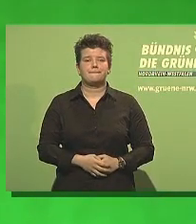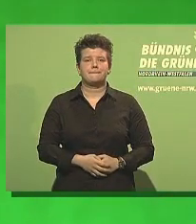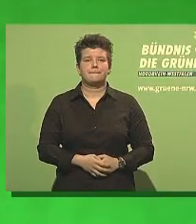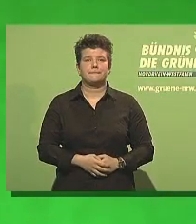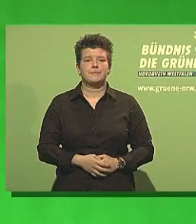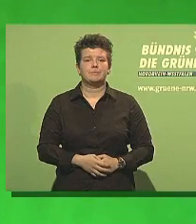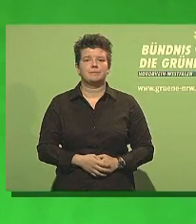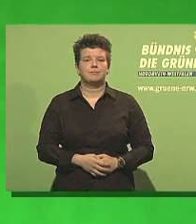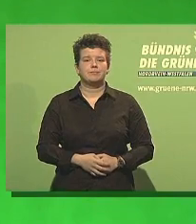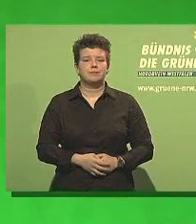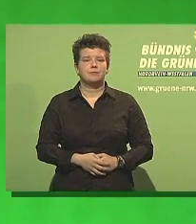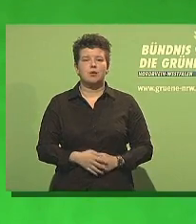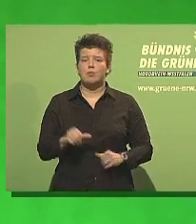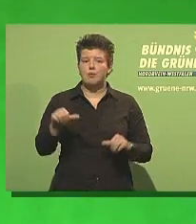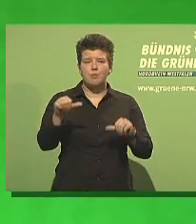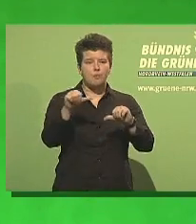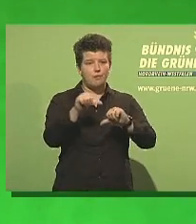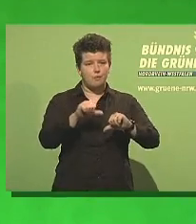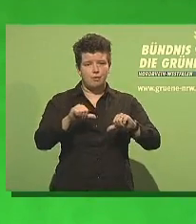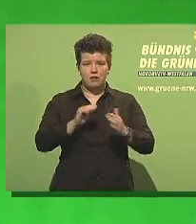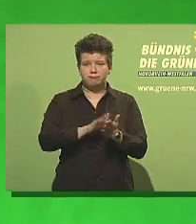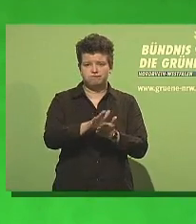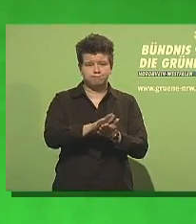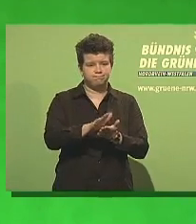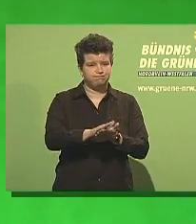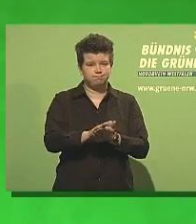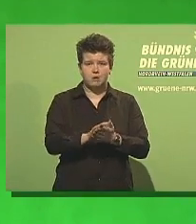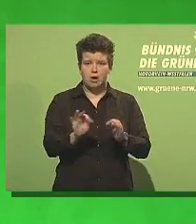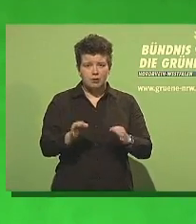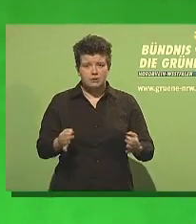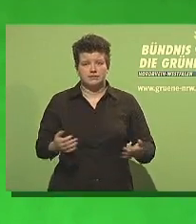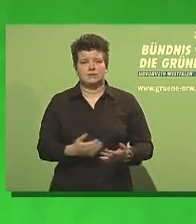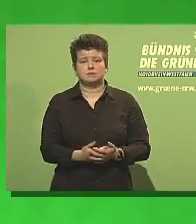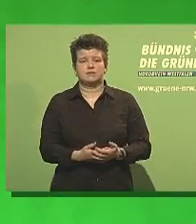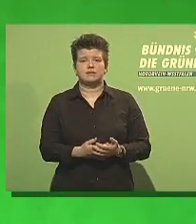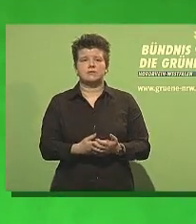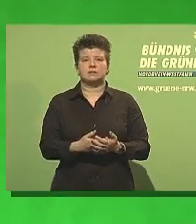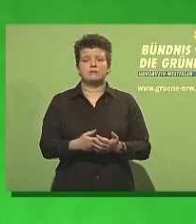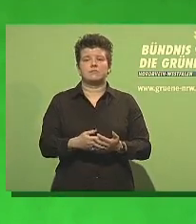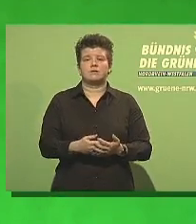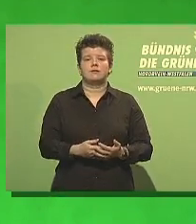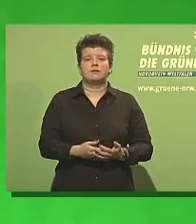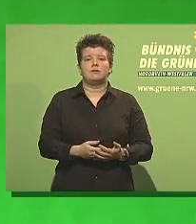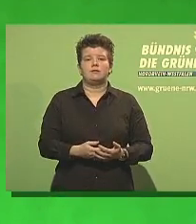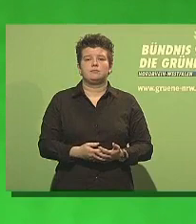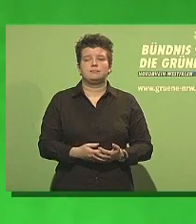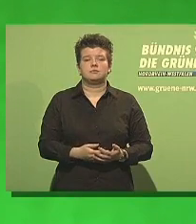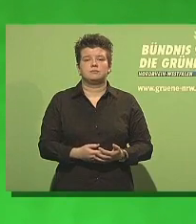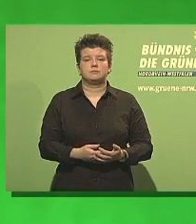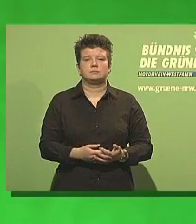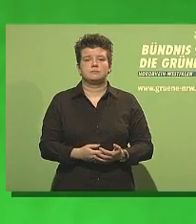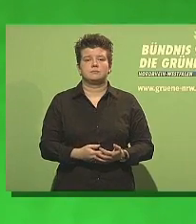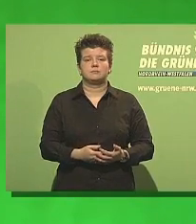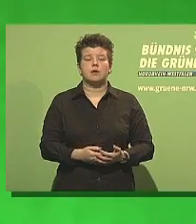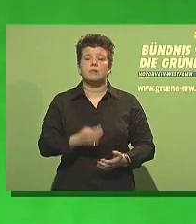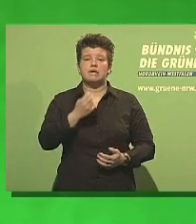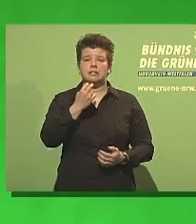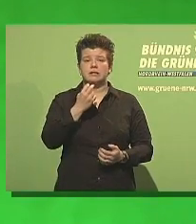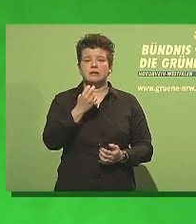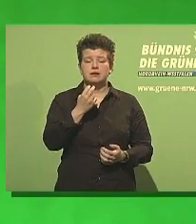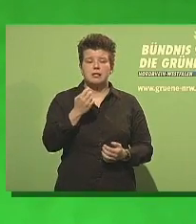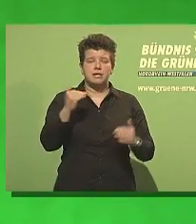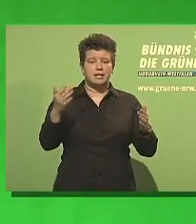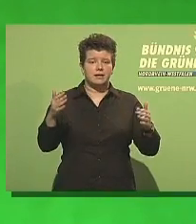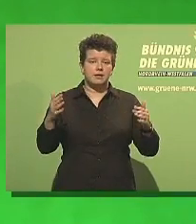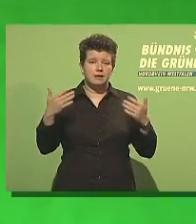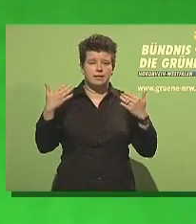Wir müssen weg vom Öl, um aus dieser Kostenfalle rauszukommen. Denn es ist nicht nur eine klimapolitische Notwendigkeit, es ist auch